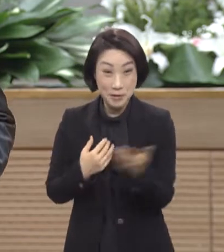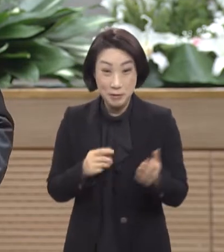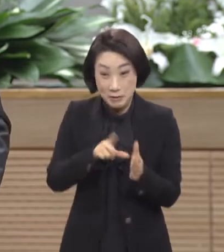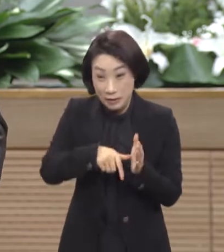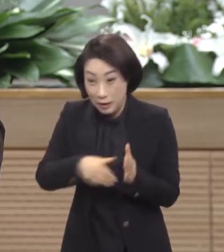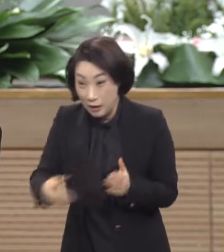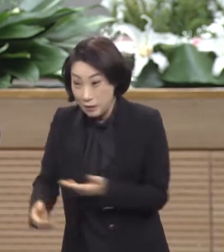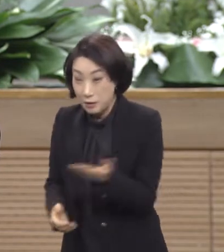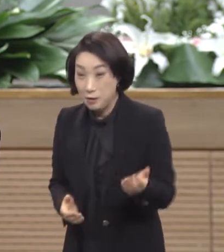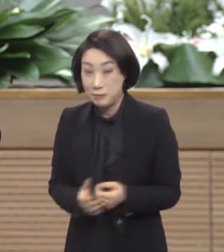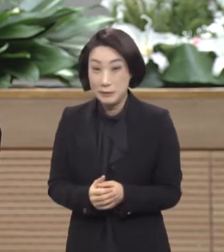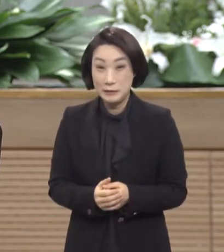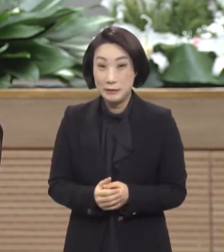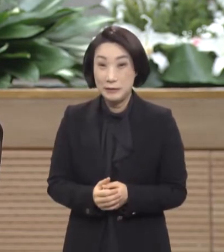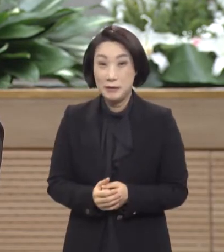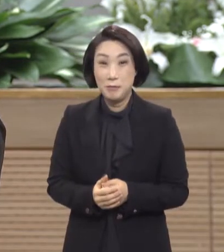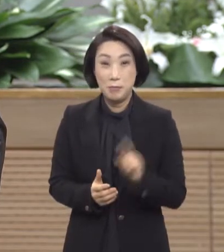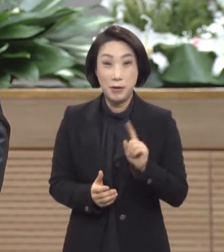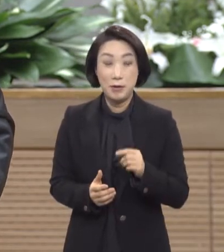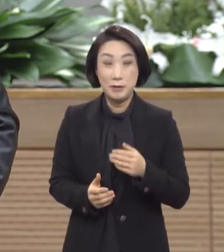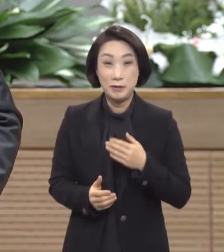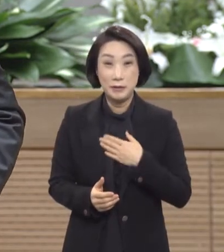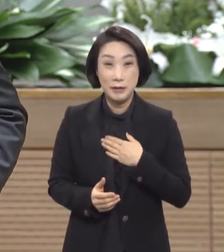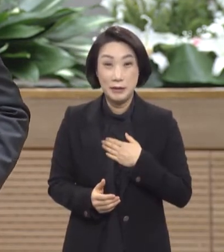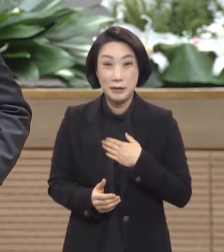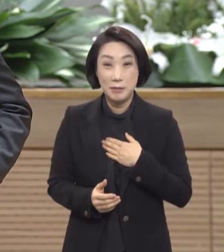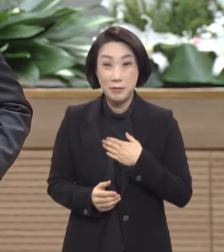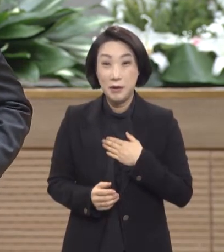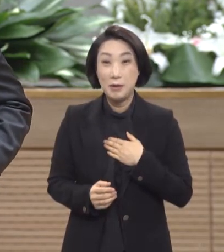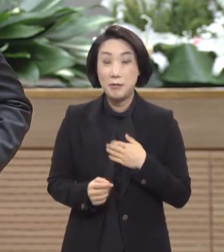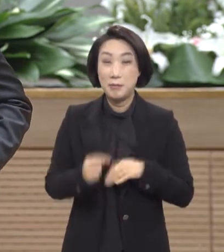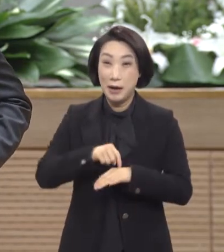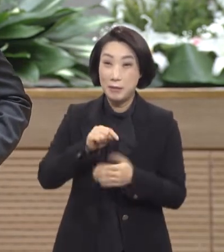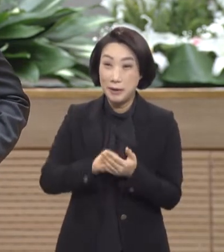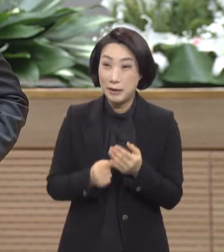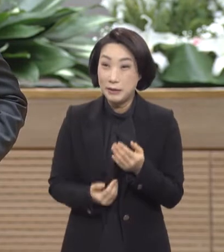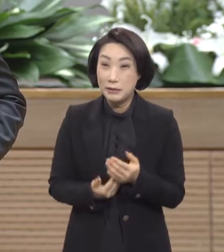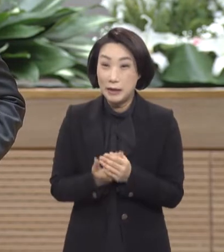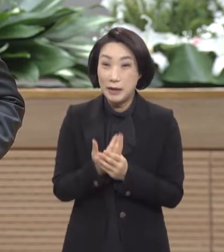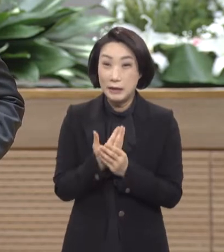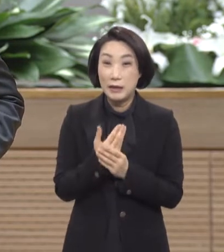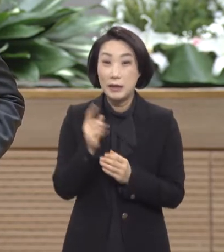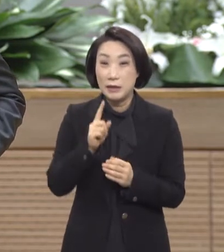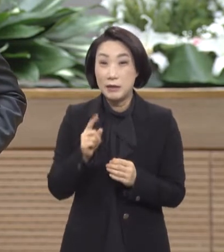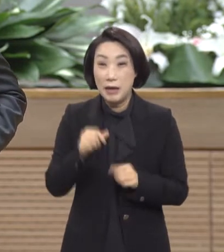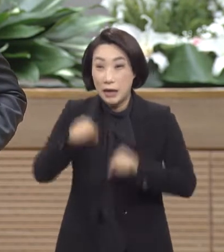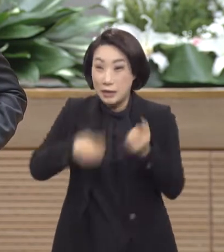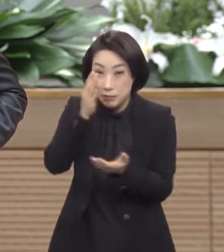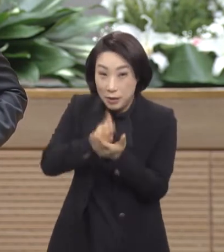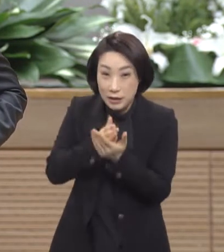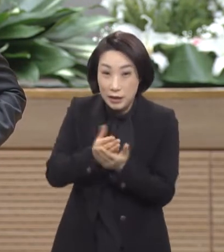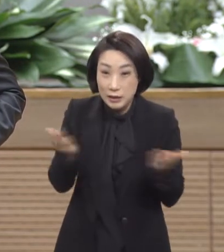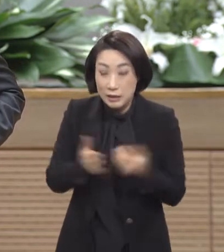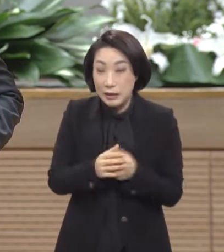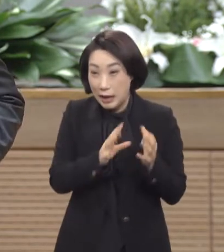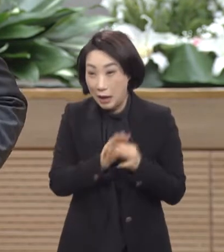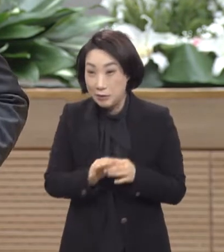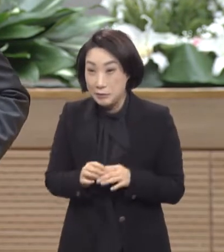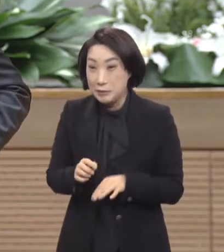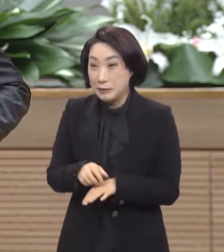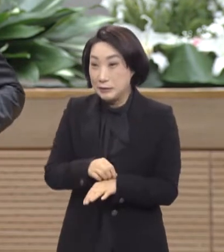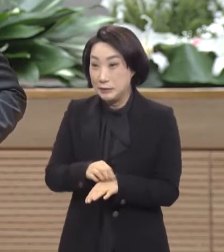있으니까 자기를 그 이 속에서 나타나는 이 해서는 안 될 짓을 하고